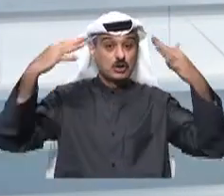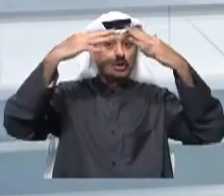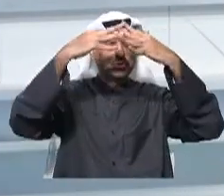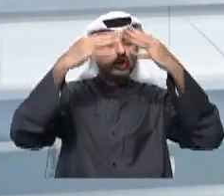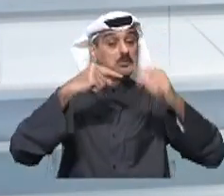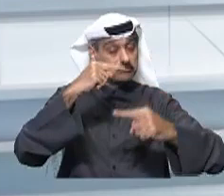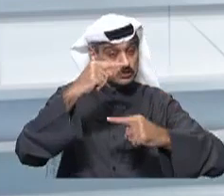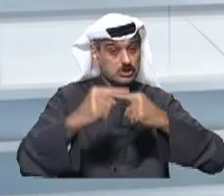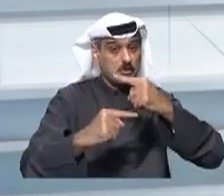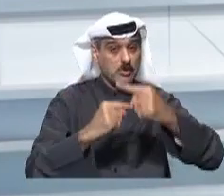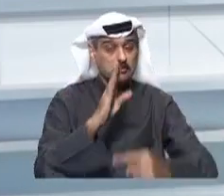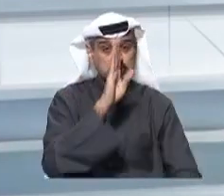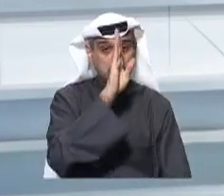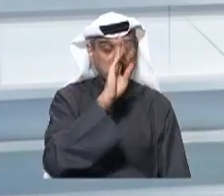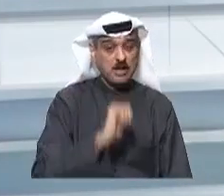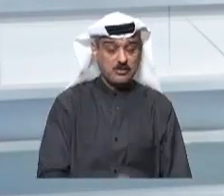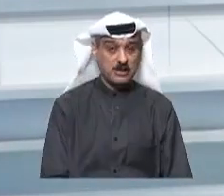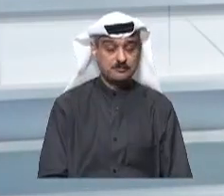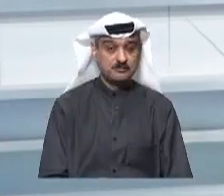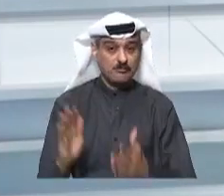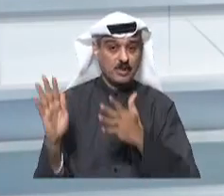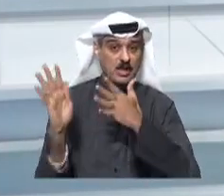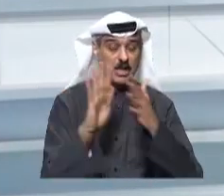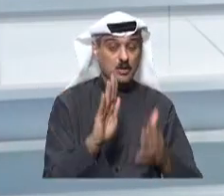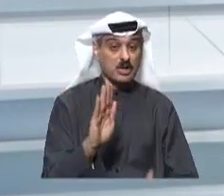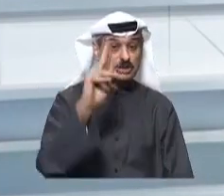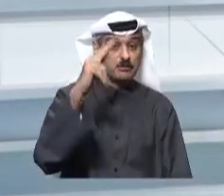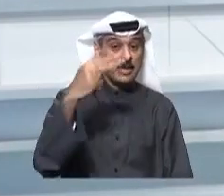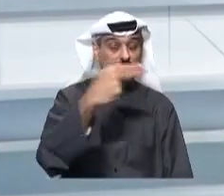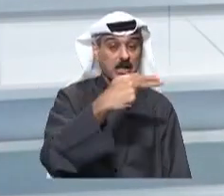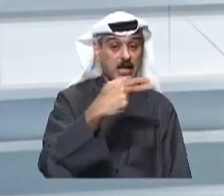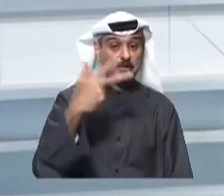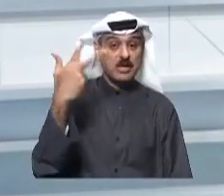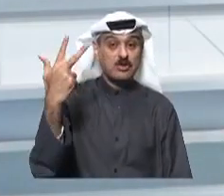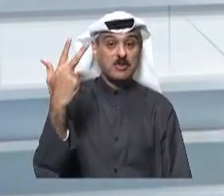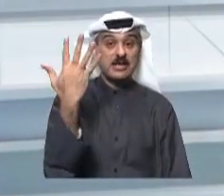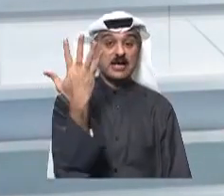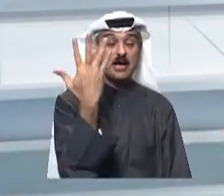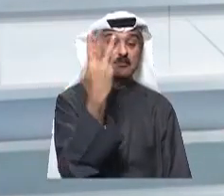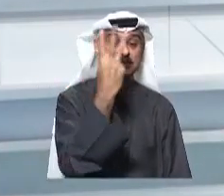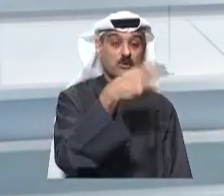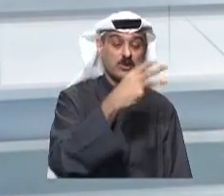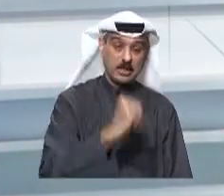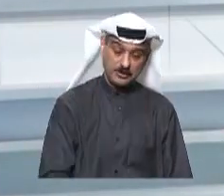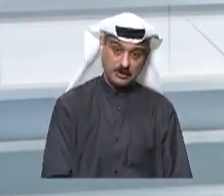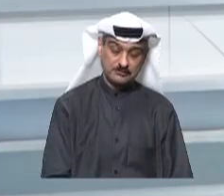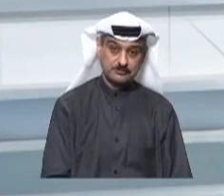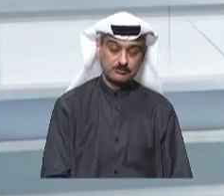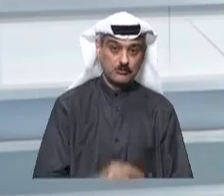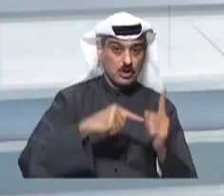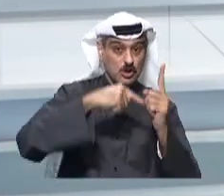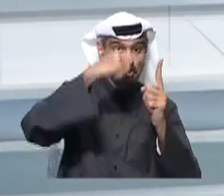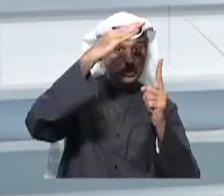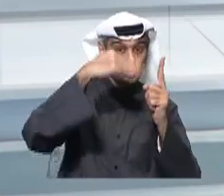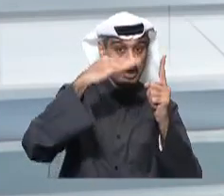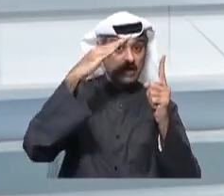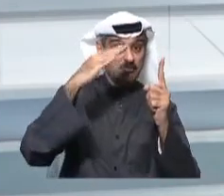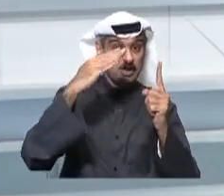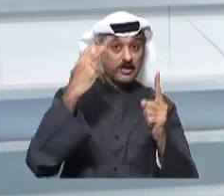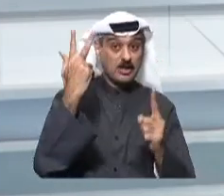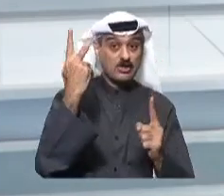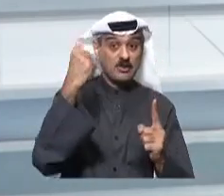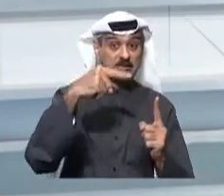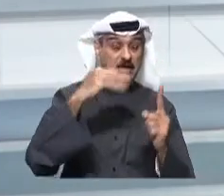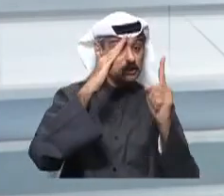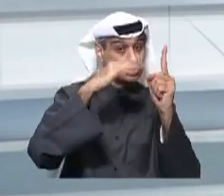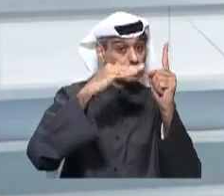ومستمر معنا في يوم الأثنين. الهواء راح يكون شمالي غربي 8 إلى 35 كيلومتر في الساعة، العظمى 18 أما الصغرى 12 درجة